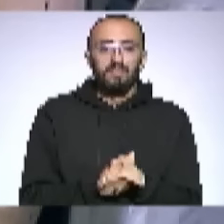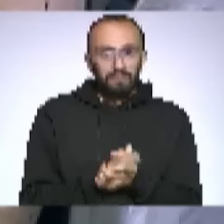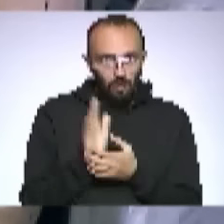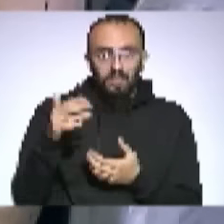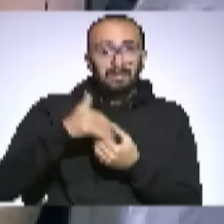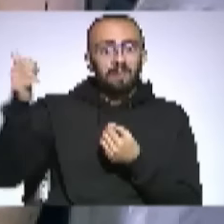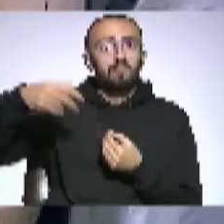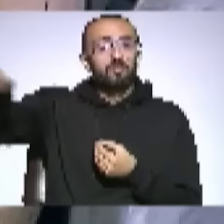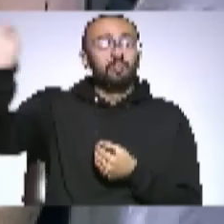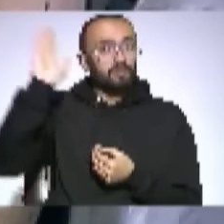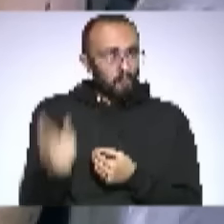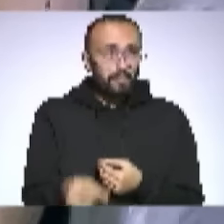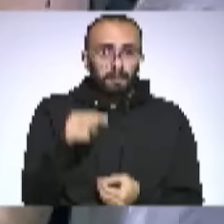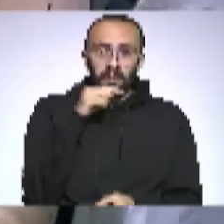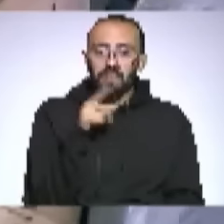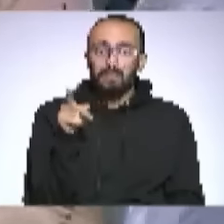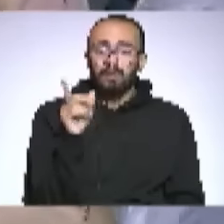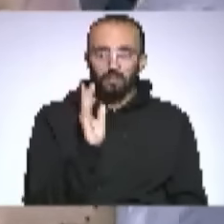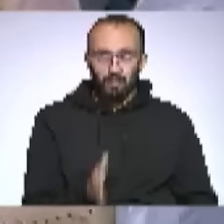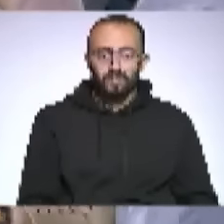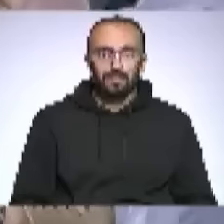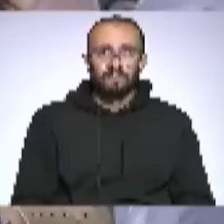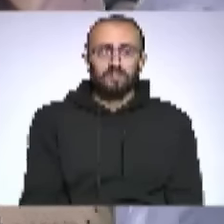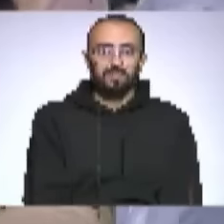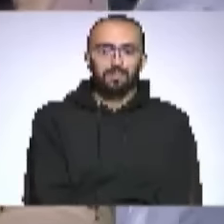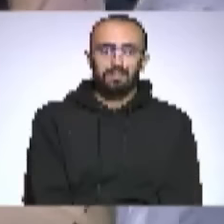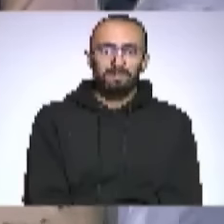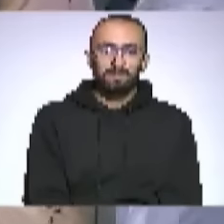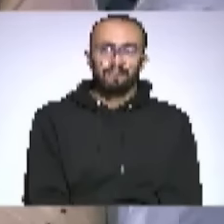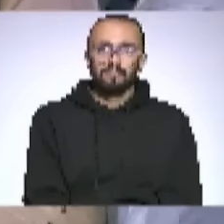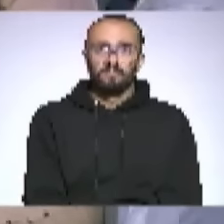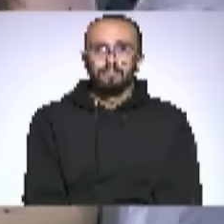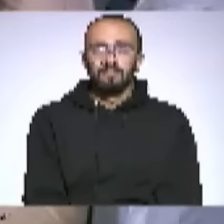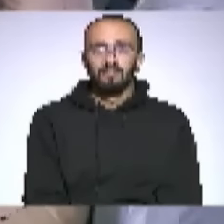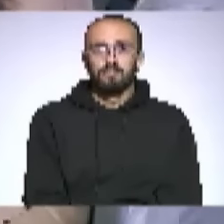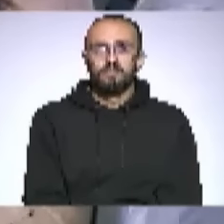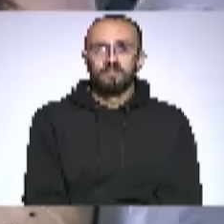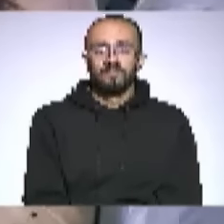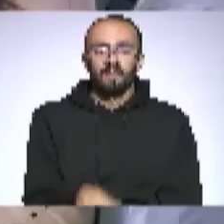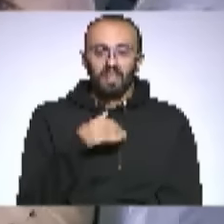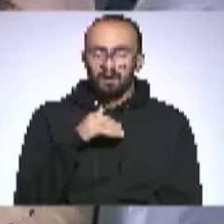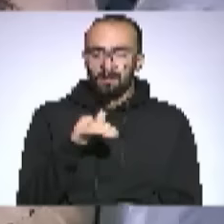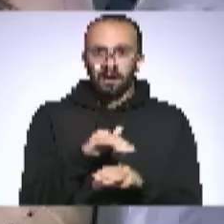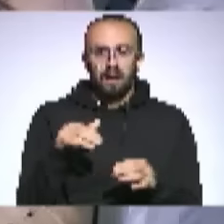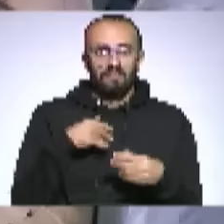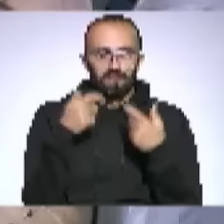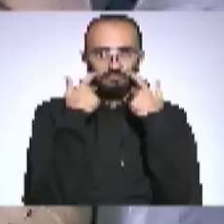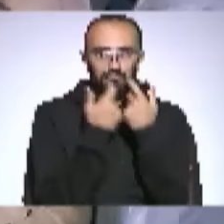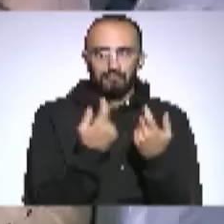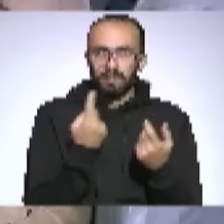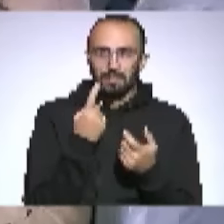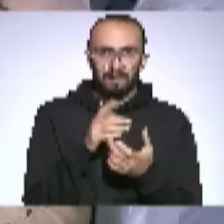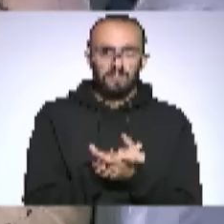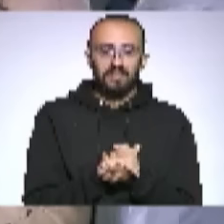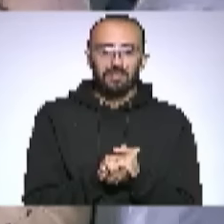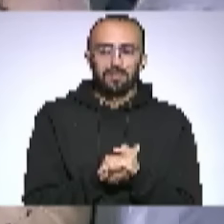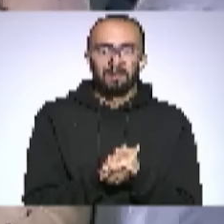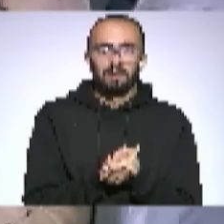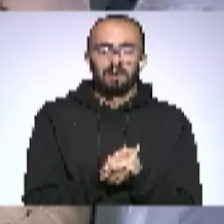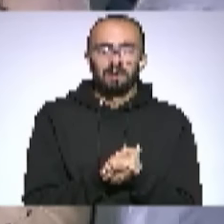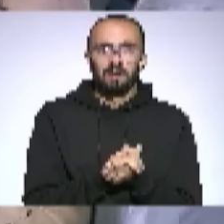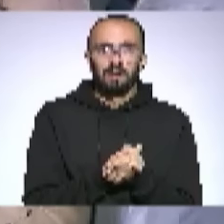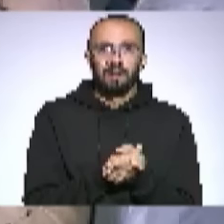لي وتمشي يعني ممكن تسيب لي العيال وتمشي وانا اقعد بالعيال هي عارفه ان